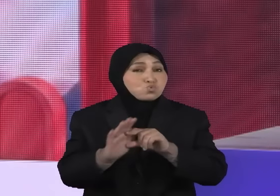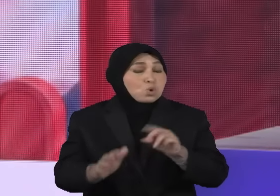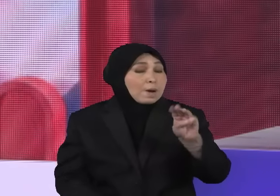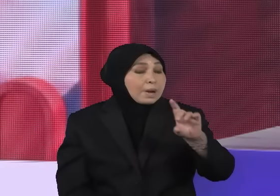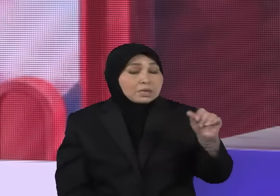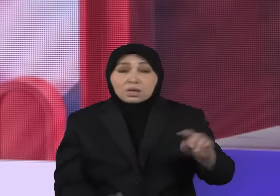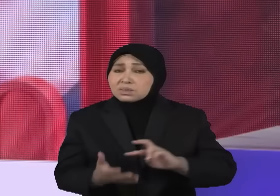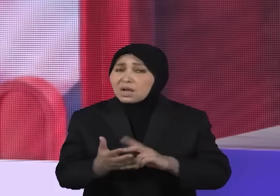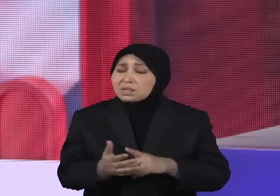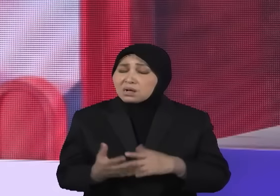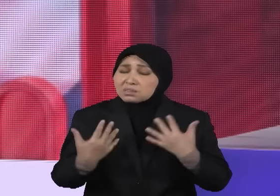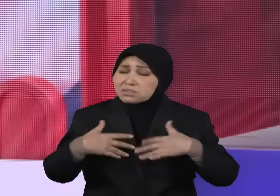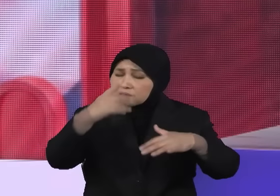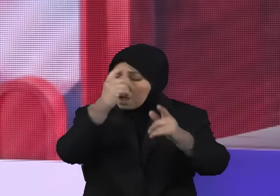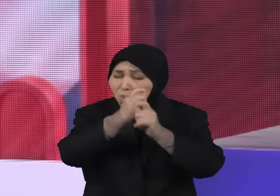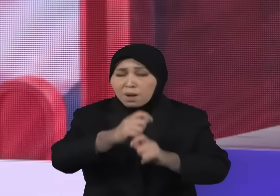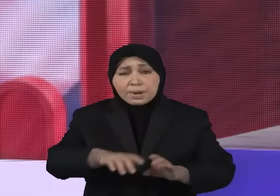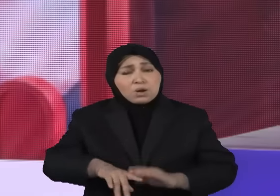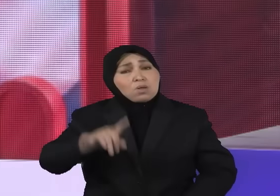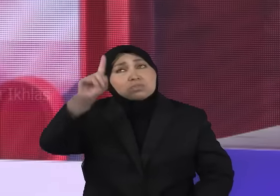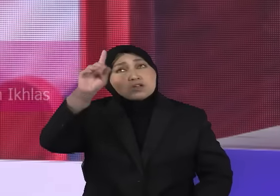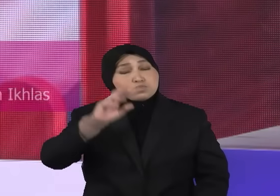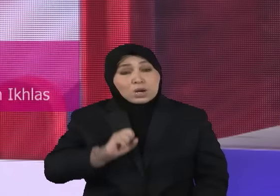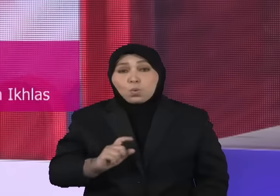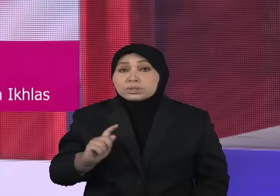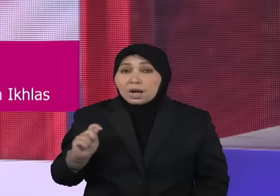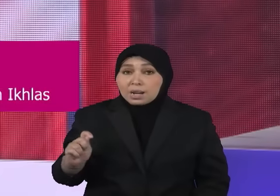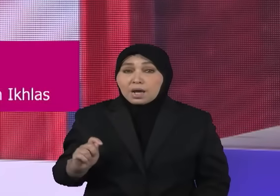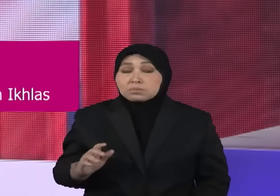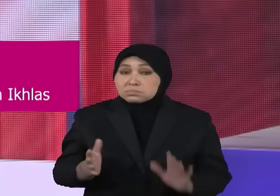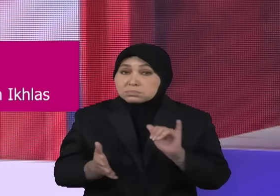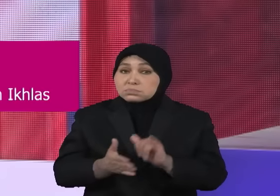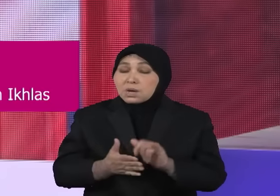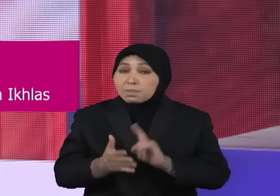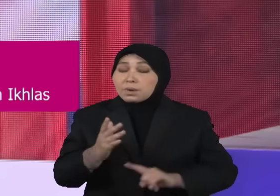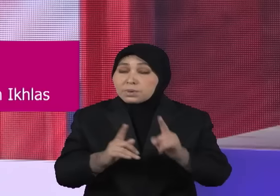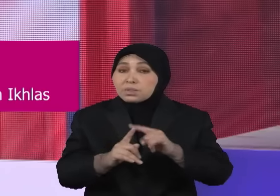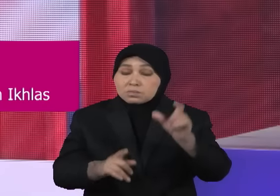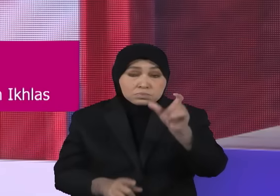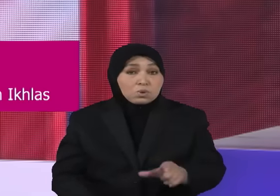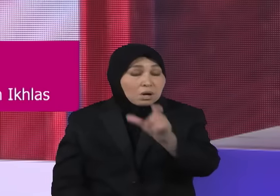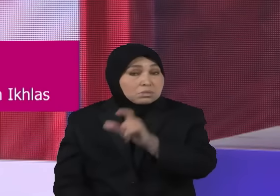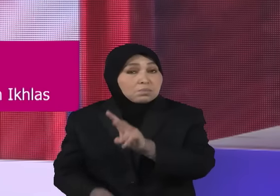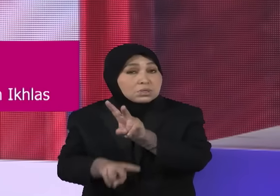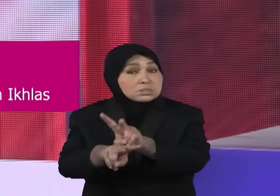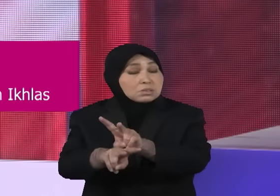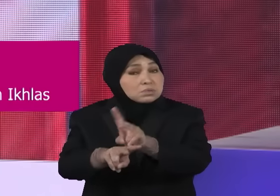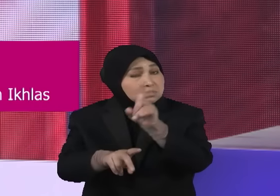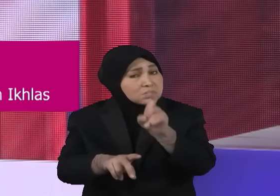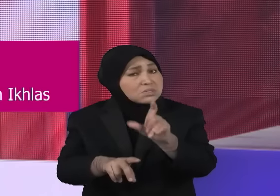satu tanda takwa kepada Allah Subhanahu Wa Taala, iaitu apabila seseorang itu bersaksi